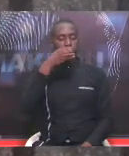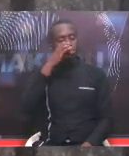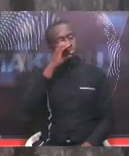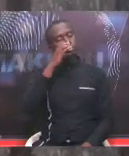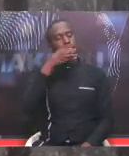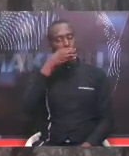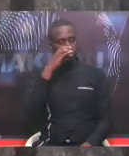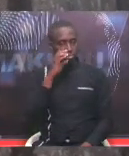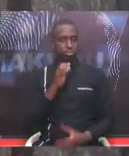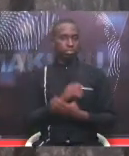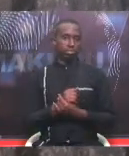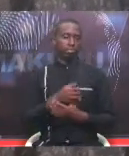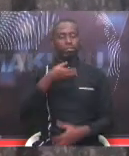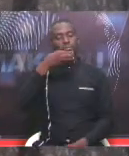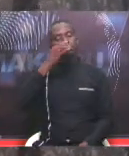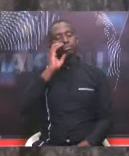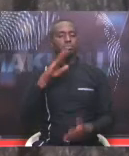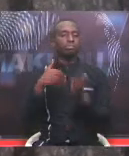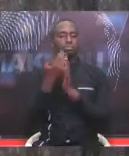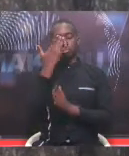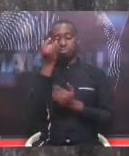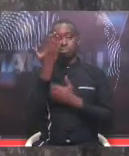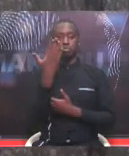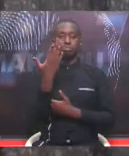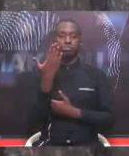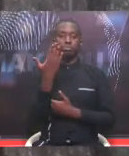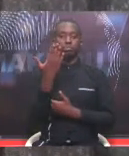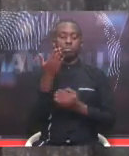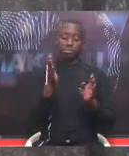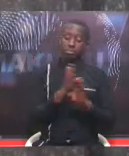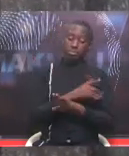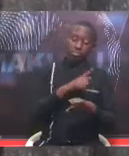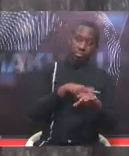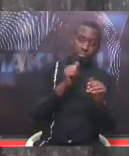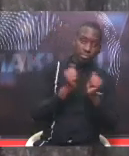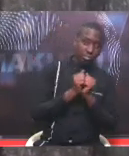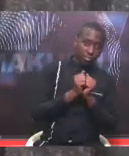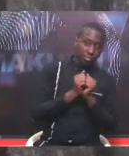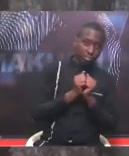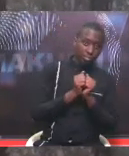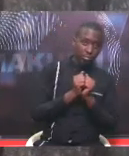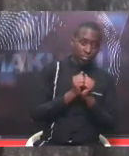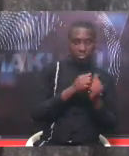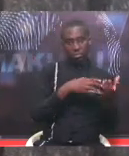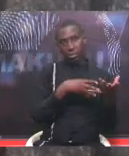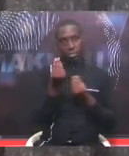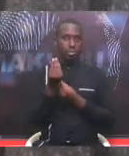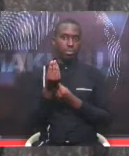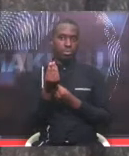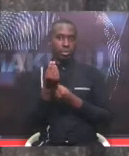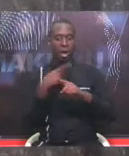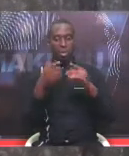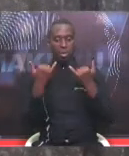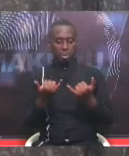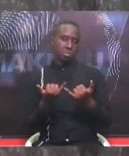kunyoka bakanywa mpaka mu gitondo mbere nka saa 10 wabaga wagenda ariko